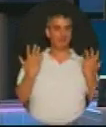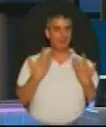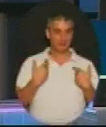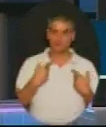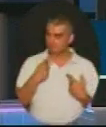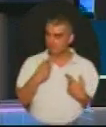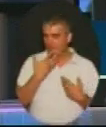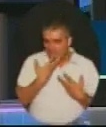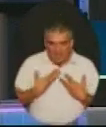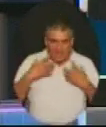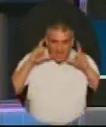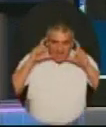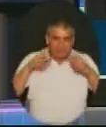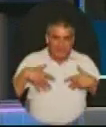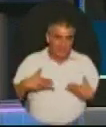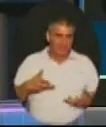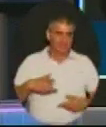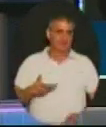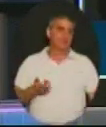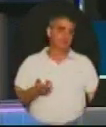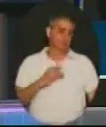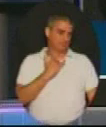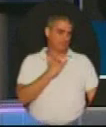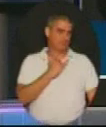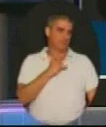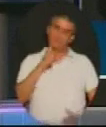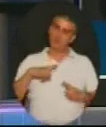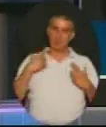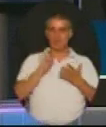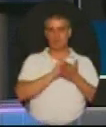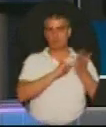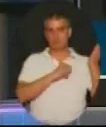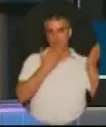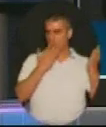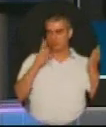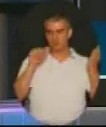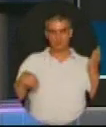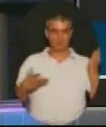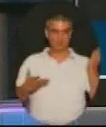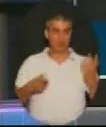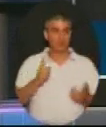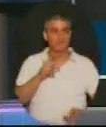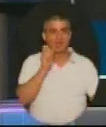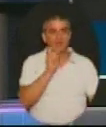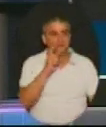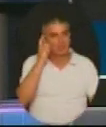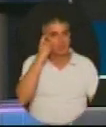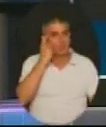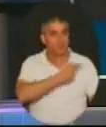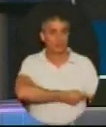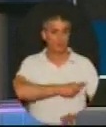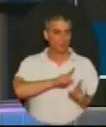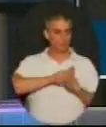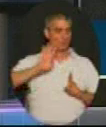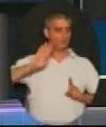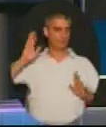עצמי? זה היפסטר הזקן הזה. כן, במובן מסוים. כן, כן. הוא חי יותר מניו יורק מאשר כמה, אז הוא היפסטר. והאזרח המודאג, סטייל